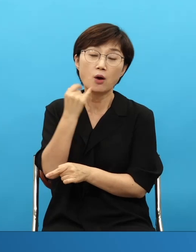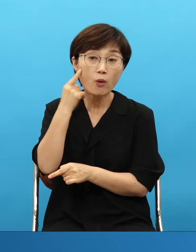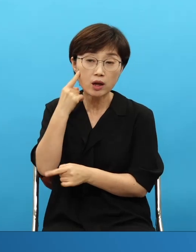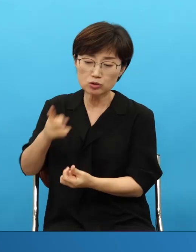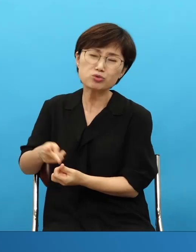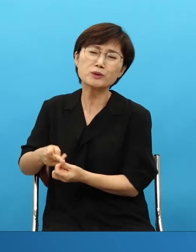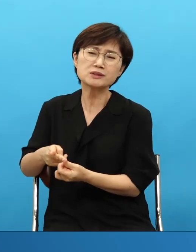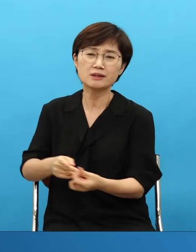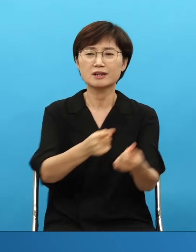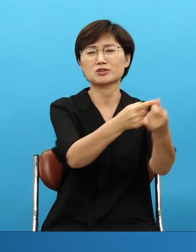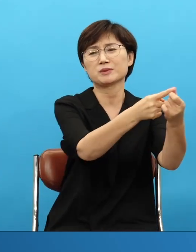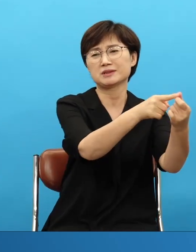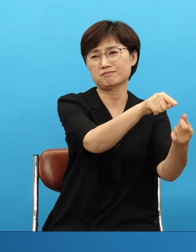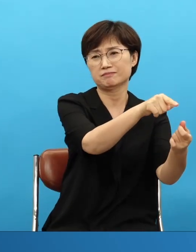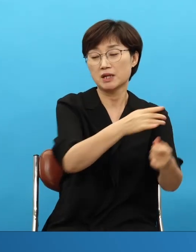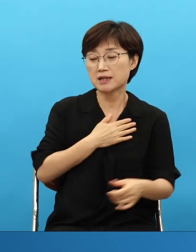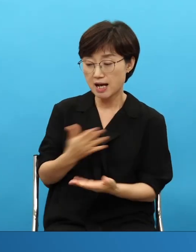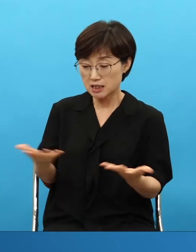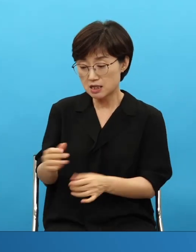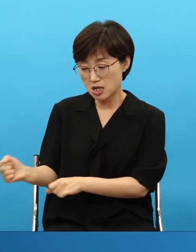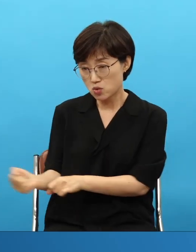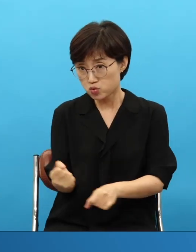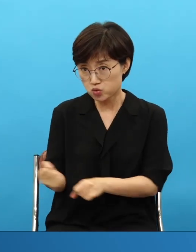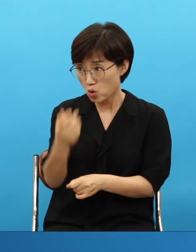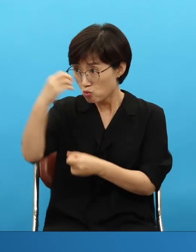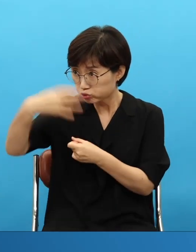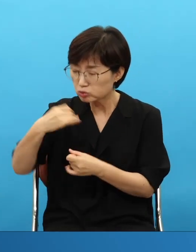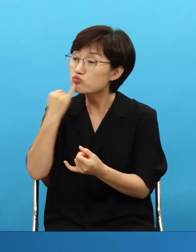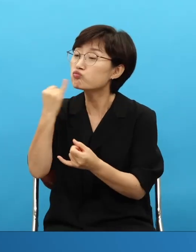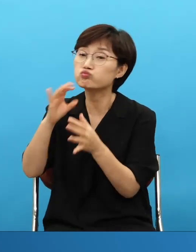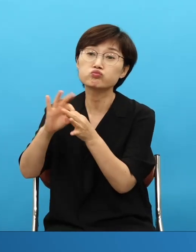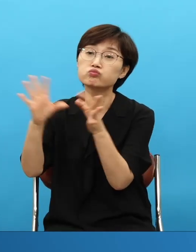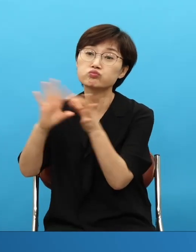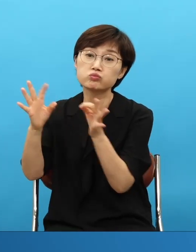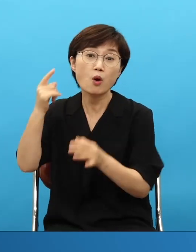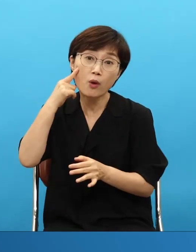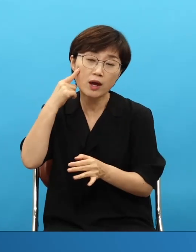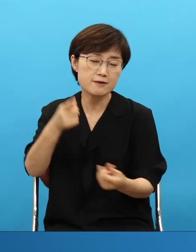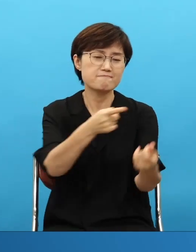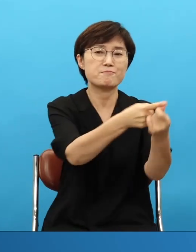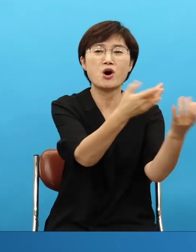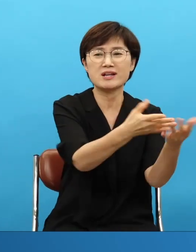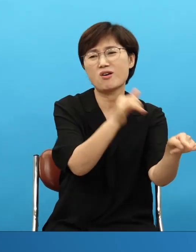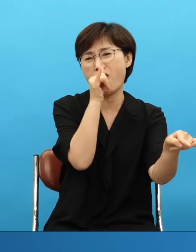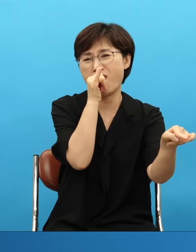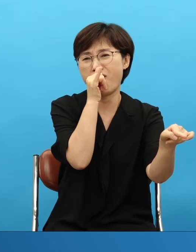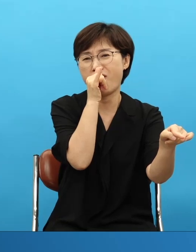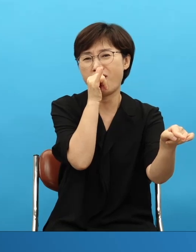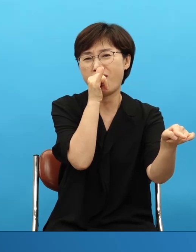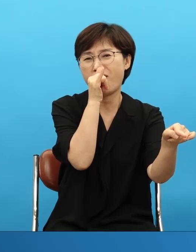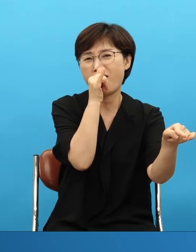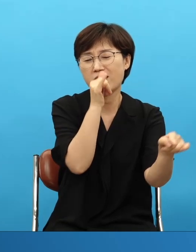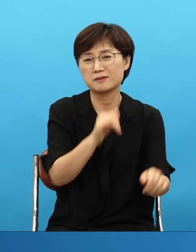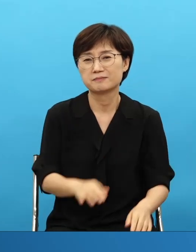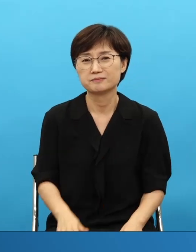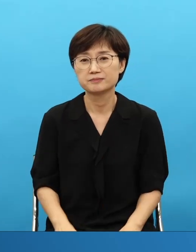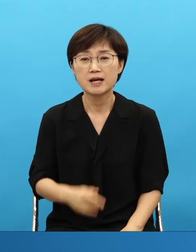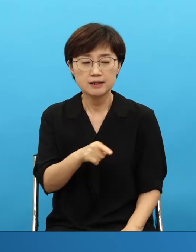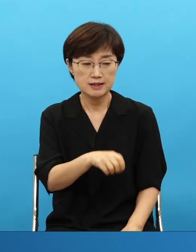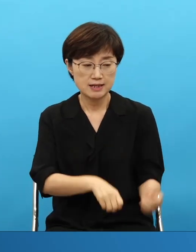청소에도 괜찮아. 清洁工也没有关系。 이게 렘넌트 가질 기준이에요.